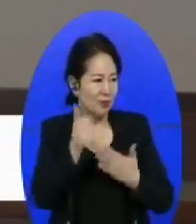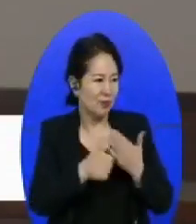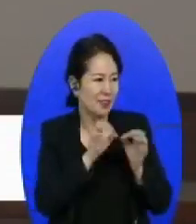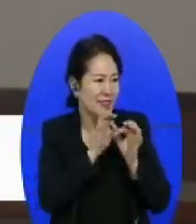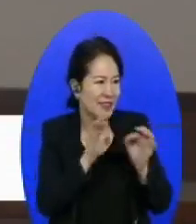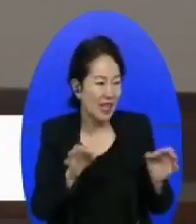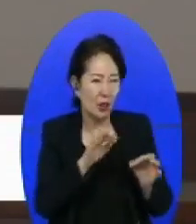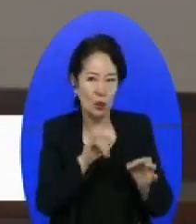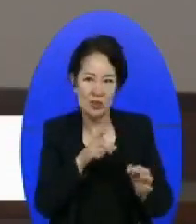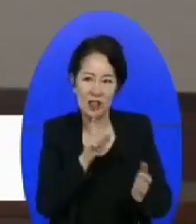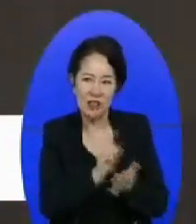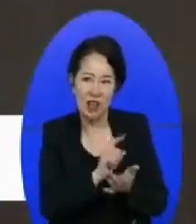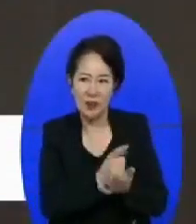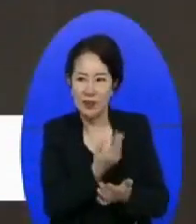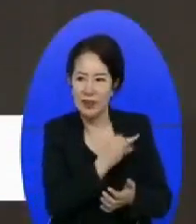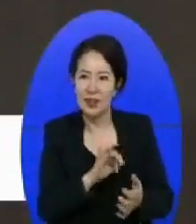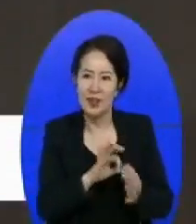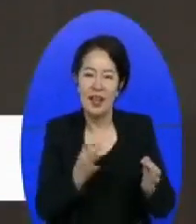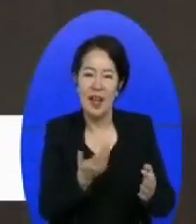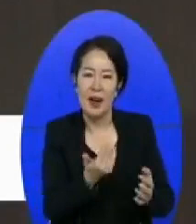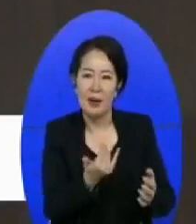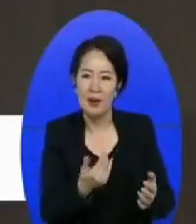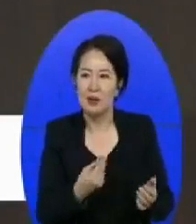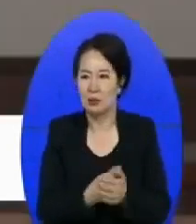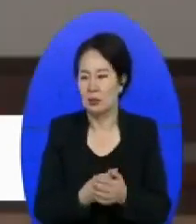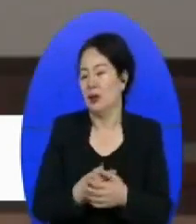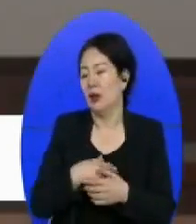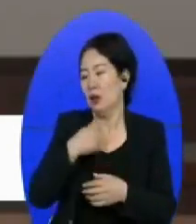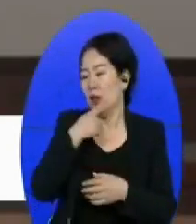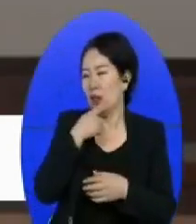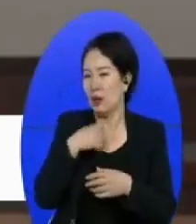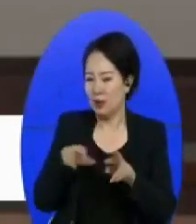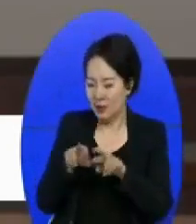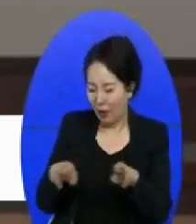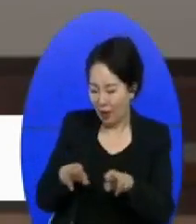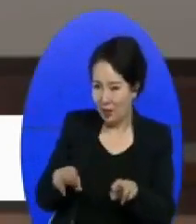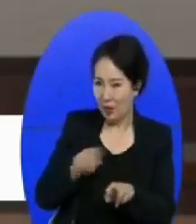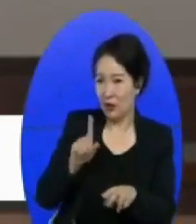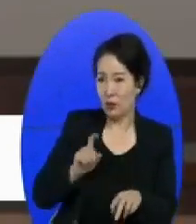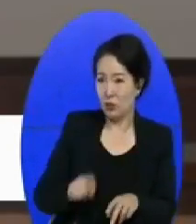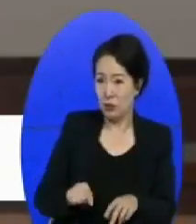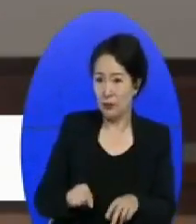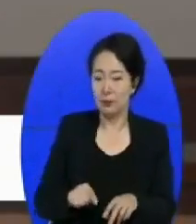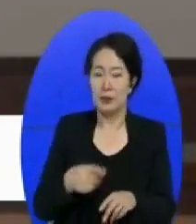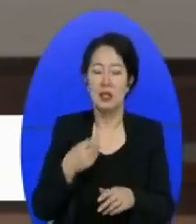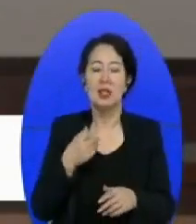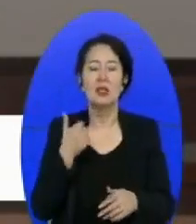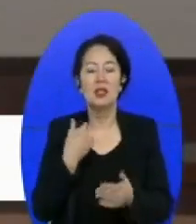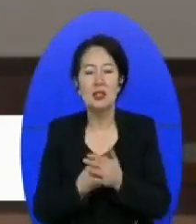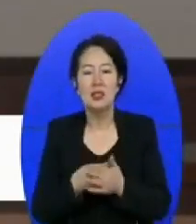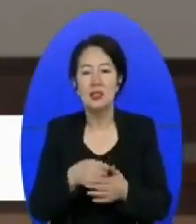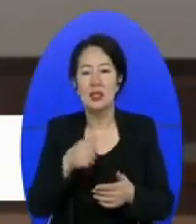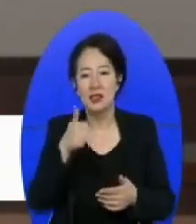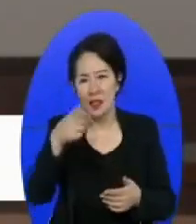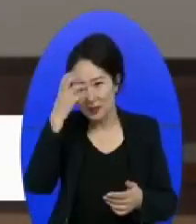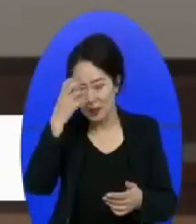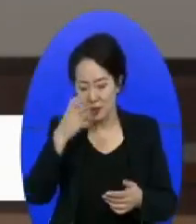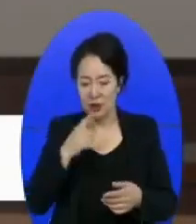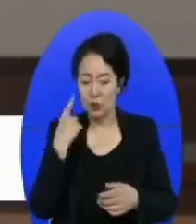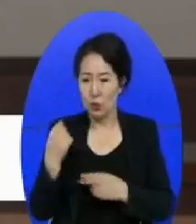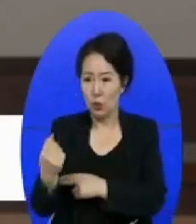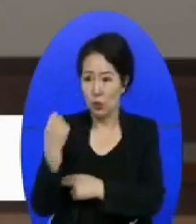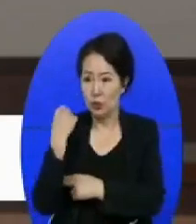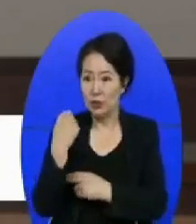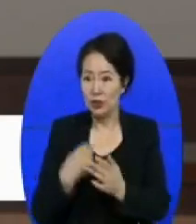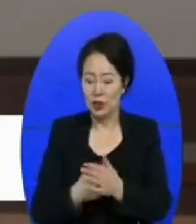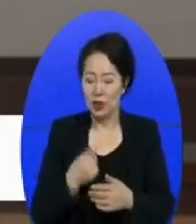утас болох хэмжээнд шаарлаг тавьсан. Нөгөө л англи ялгалтын асуудал нь тэл ингээд үг гэдэг болж байна. Жишээлбэл сайн засгийн компани хүчин чадал нь хоногтой 20